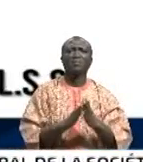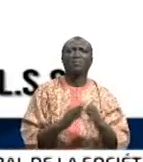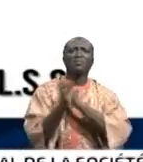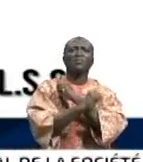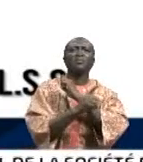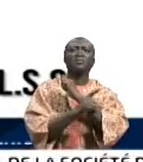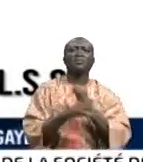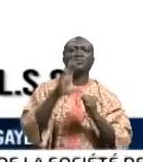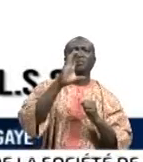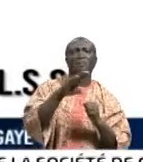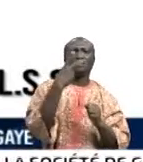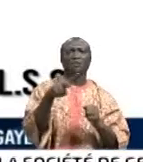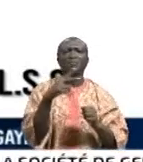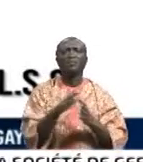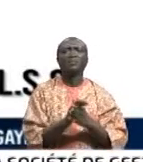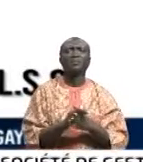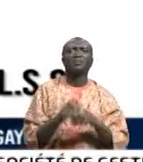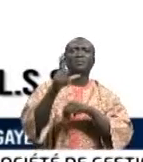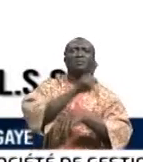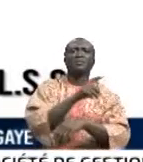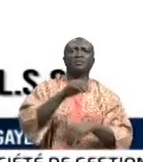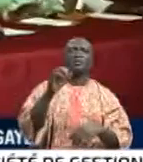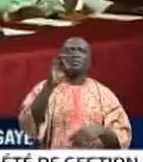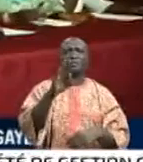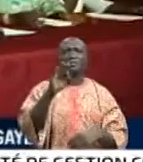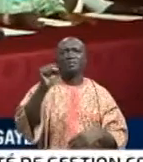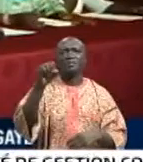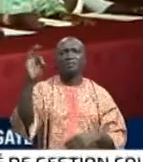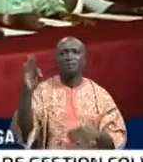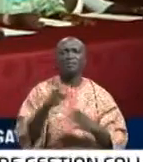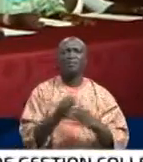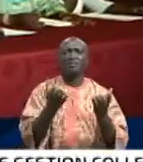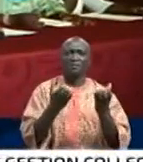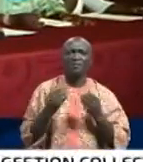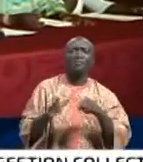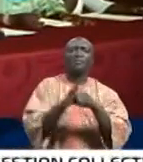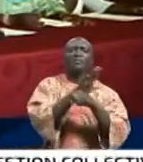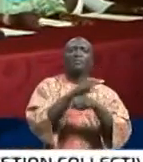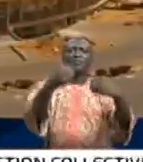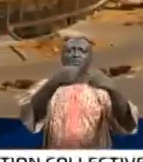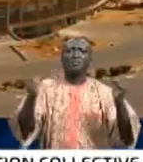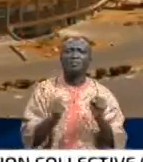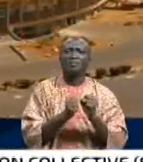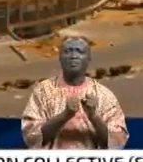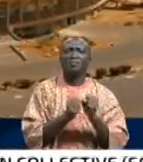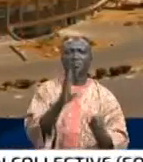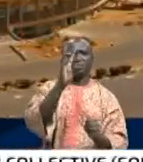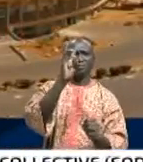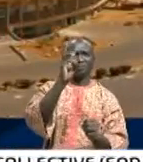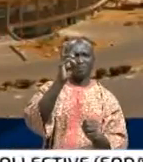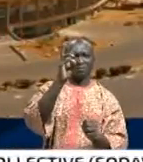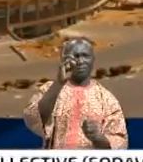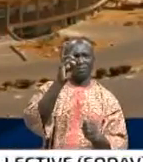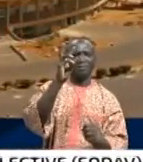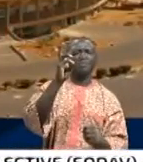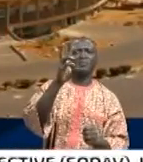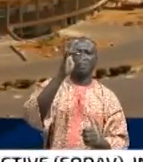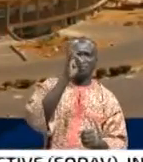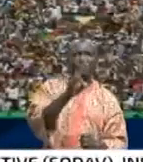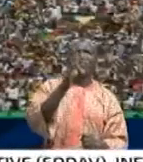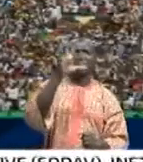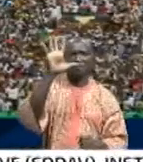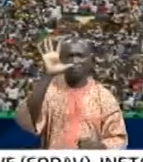au Stade Léopold sera Senghor la Fédération sénégalaise de football veut remplir le stade 75 millions de francs CFA